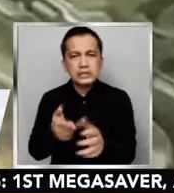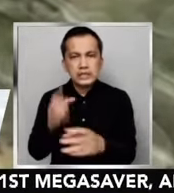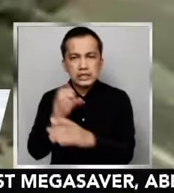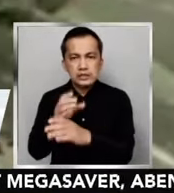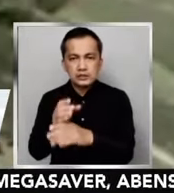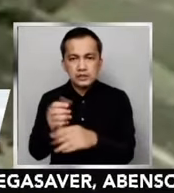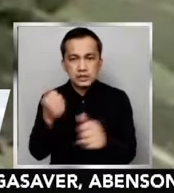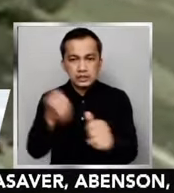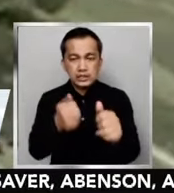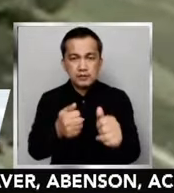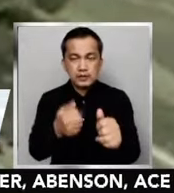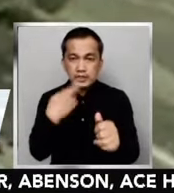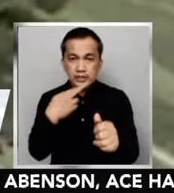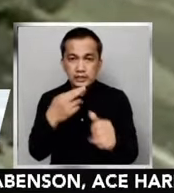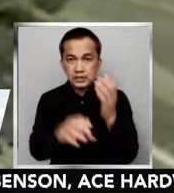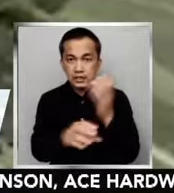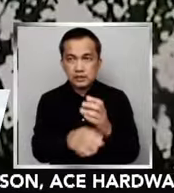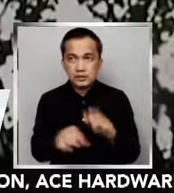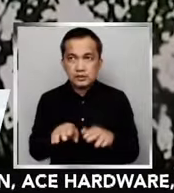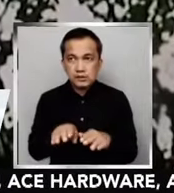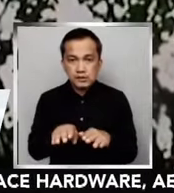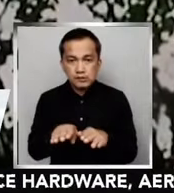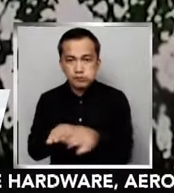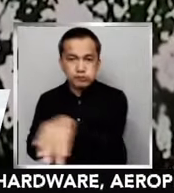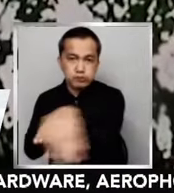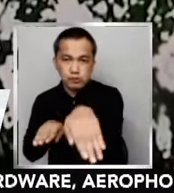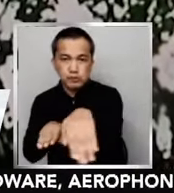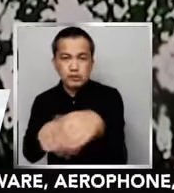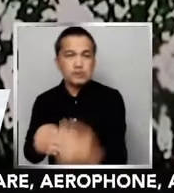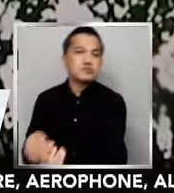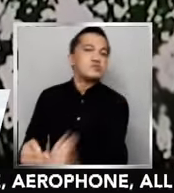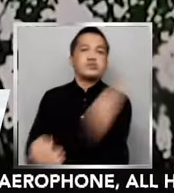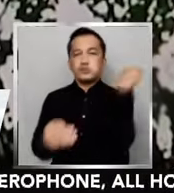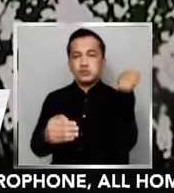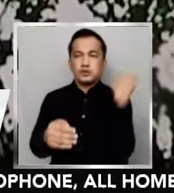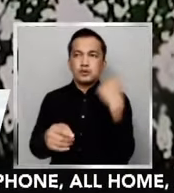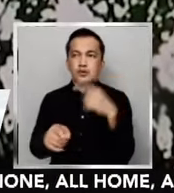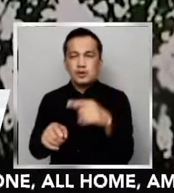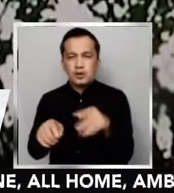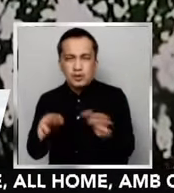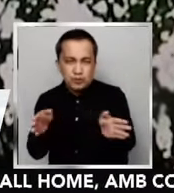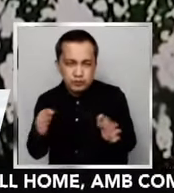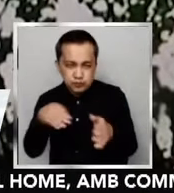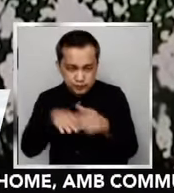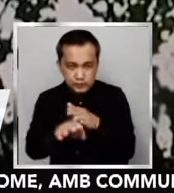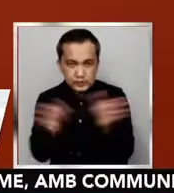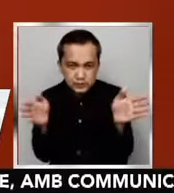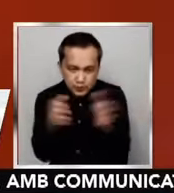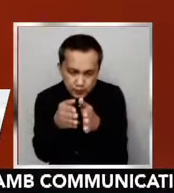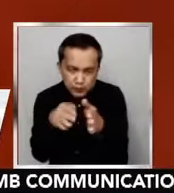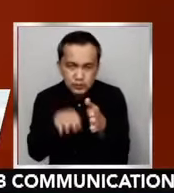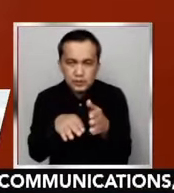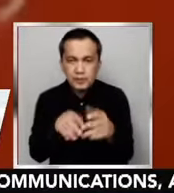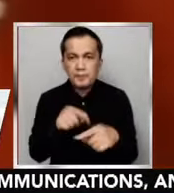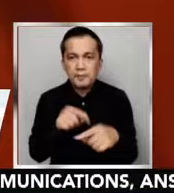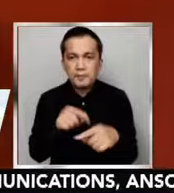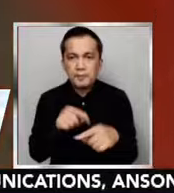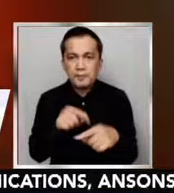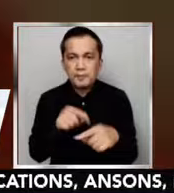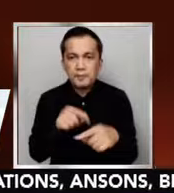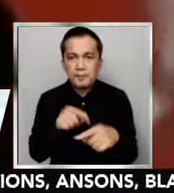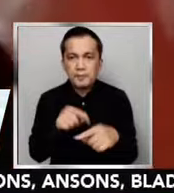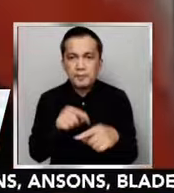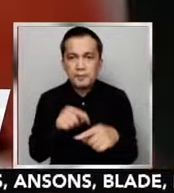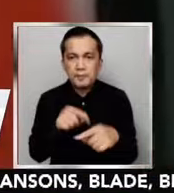pulang sasakyan humarurot paalis at pumasok sa masikip na kalsada pero naharang itoon ang isang pulis